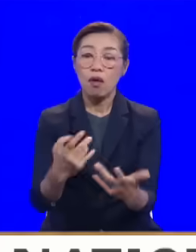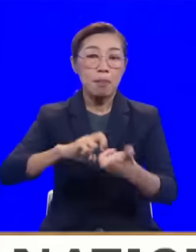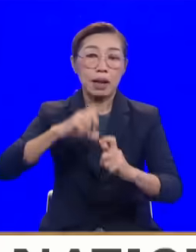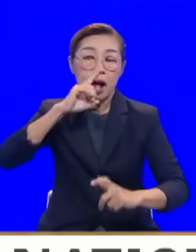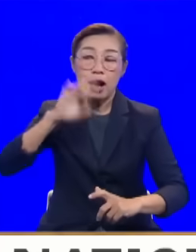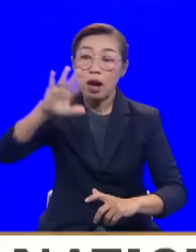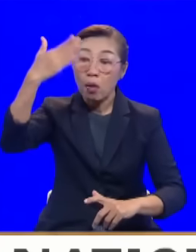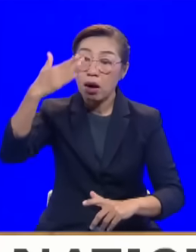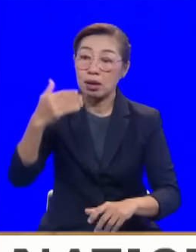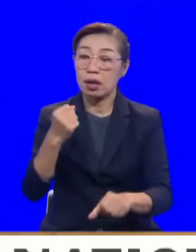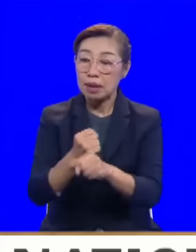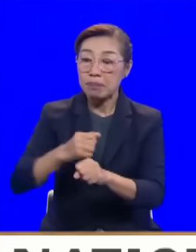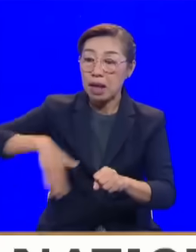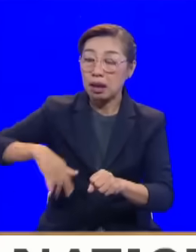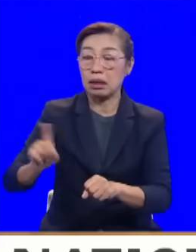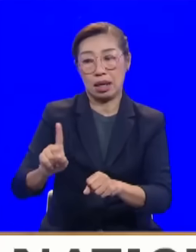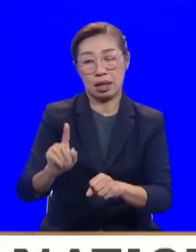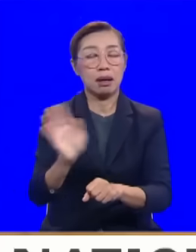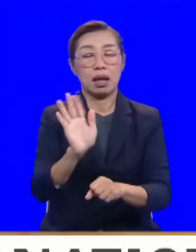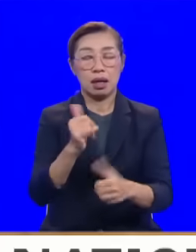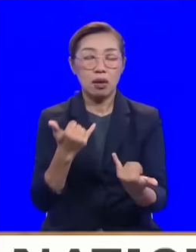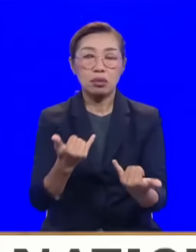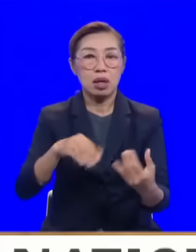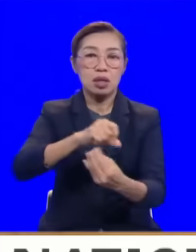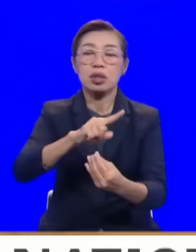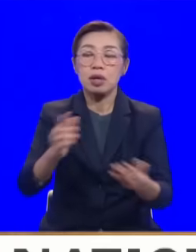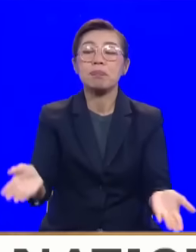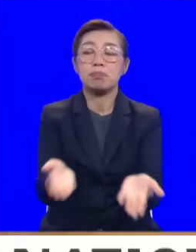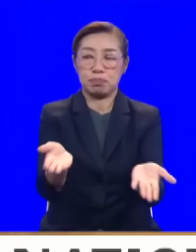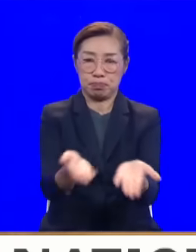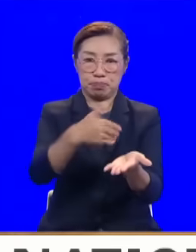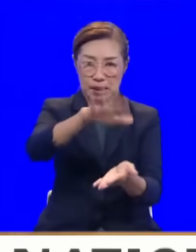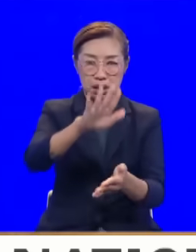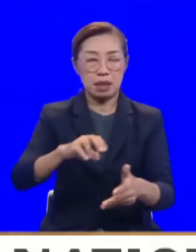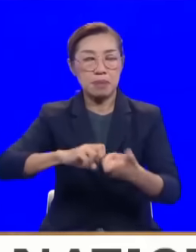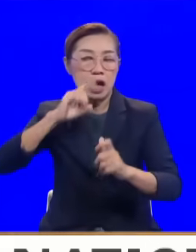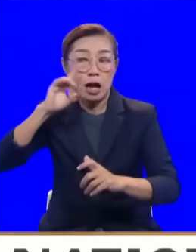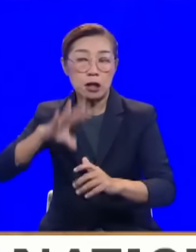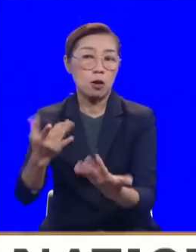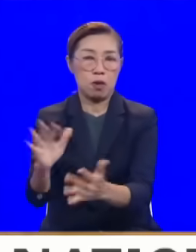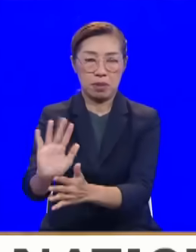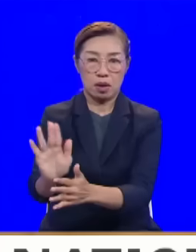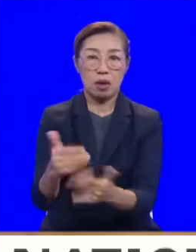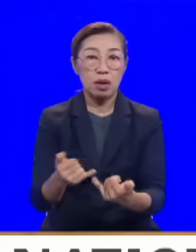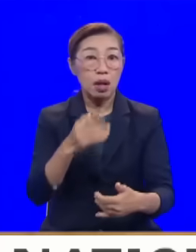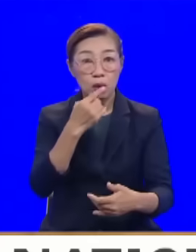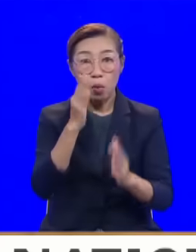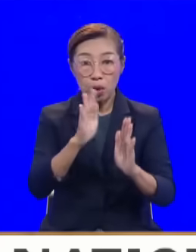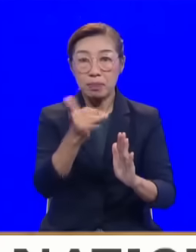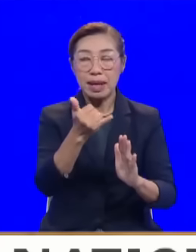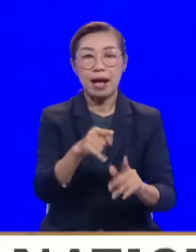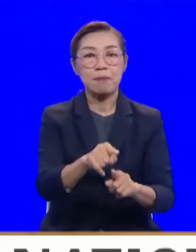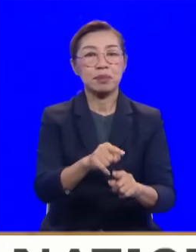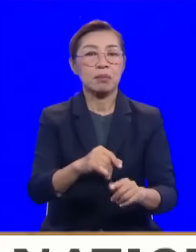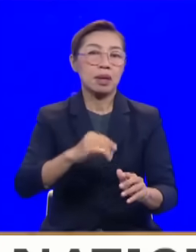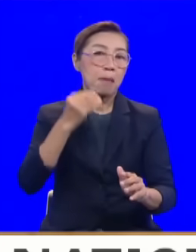ม่ให้ปัญหาวิกฤตเกิดขึ้นด้วยการกระตุ้นเศรษฐกิจครั้งนี้นะครับส่วนการย้ายทะเบียนบ้านหลายคนเนี่ยเข้ามาทำงานเมืองหลักๆก